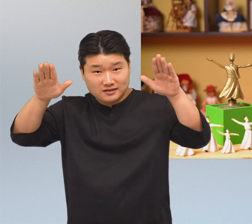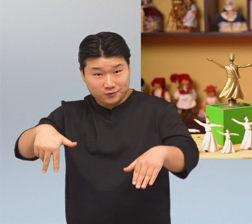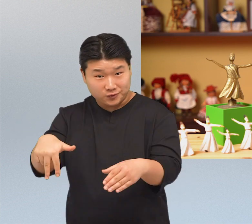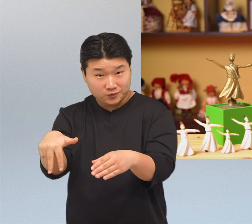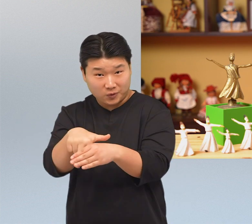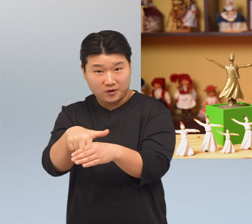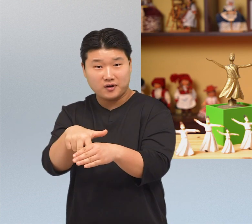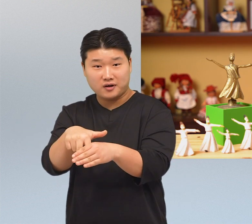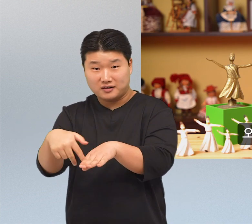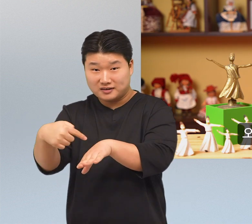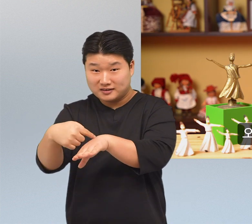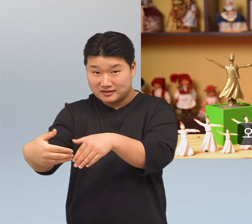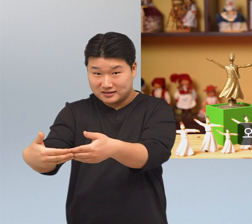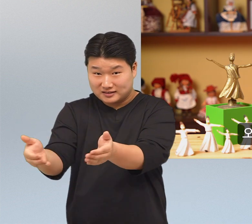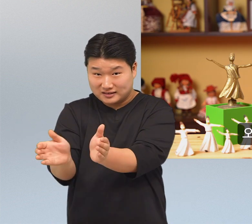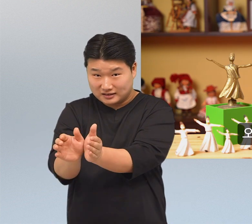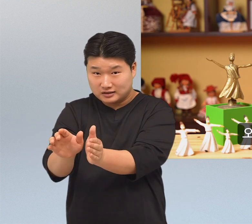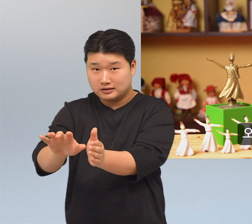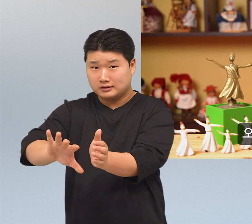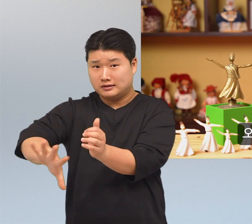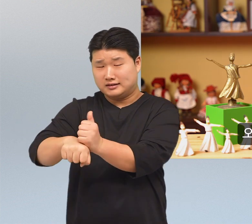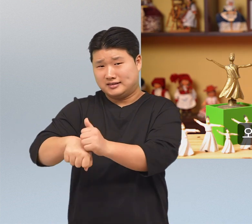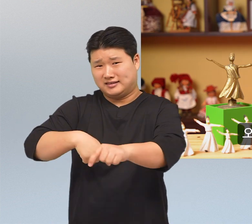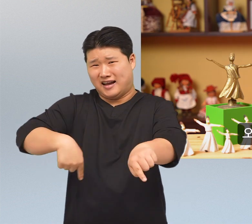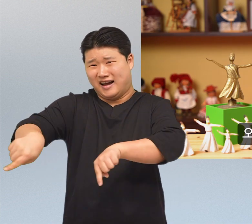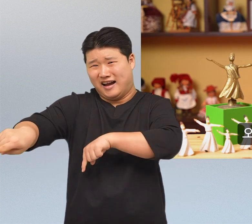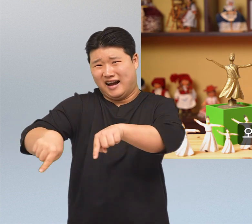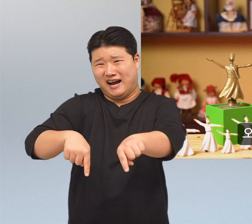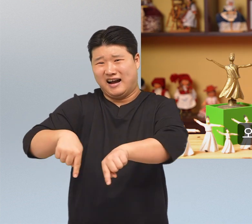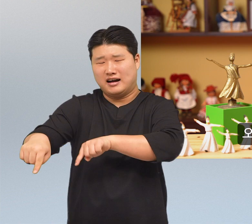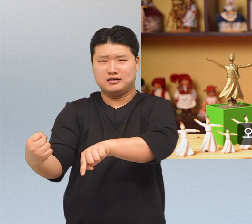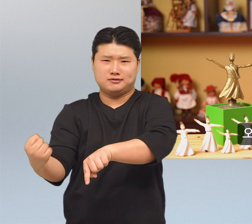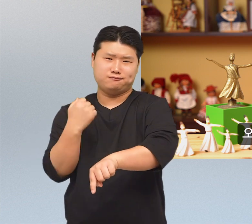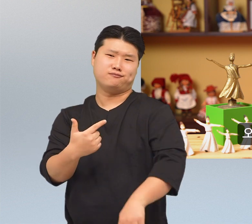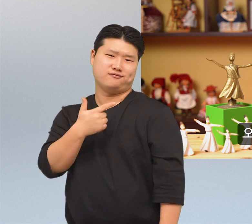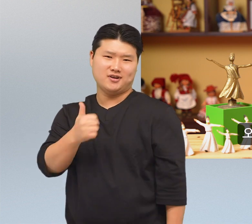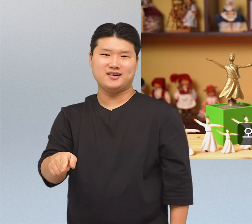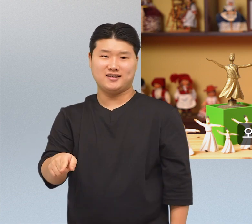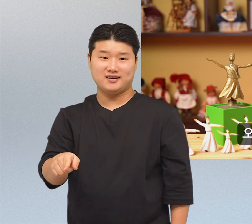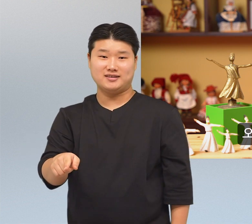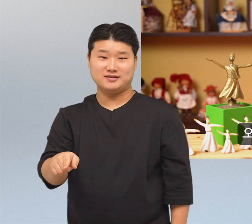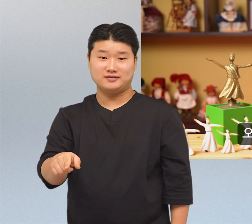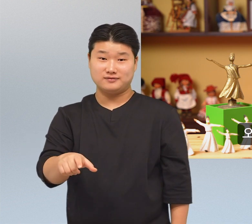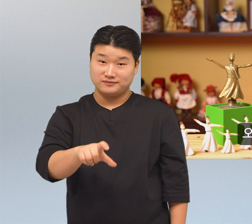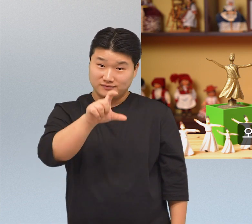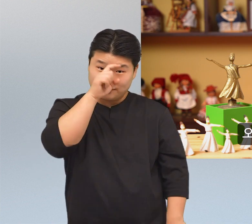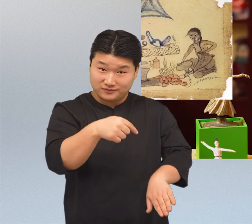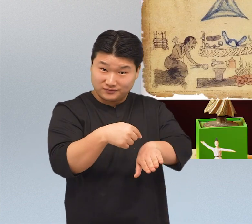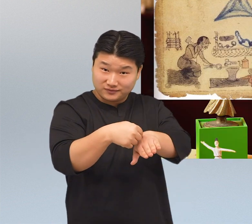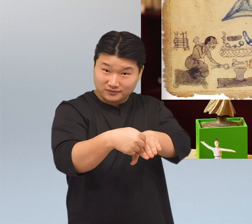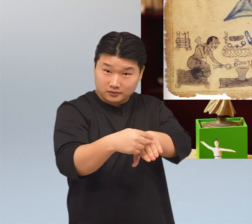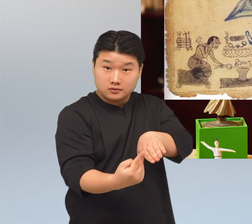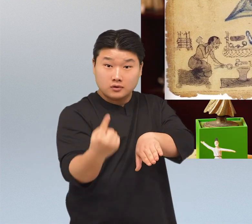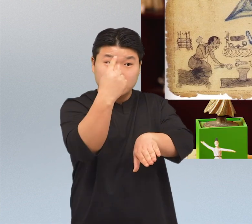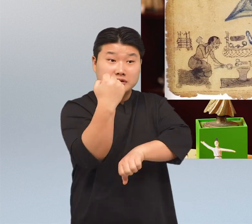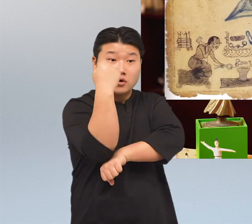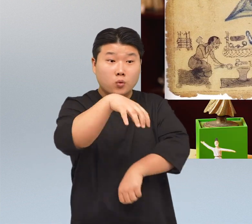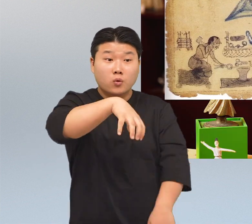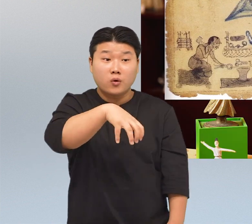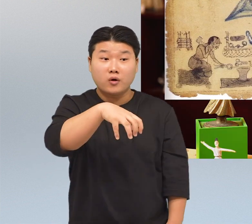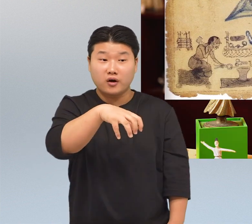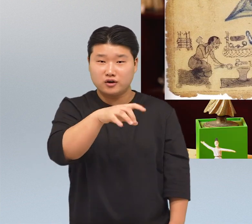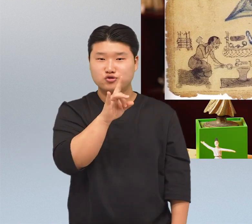1453년부터 이슬람 문명인 오스만 튀르크족이 대제국의 영화를 누렸습니다.